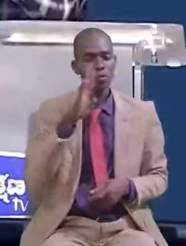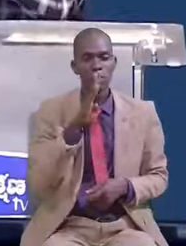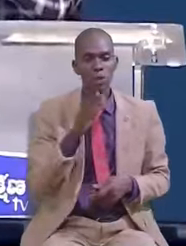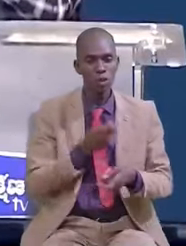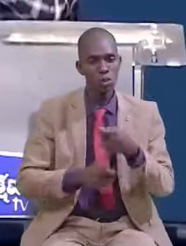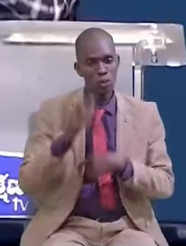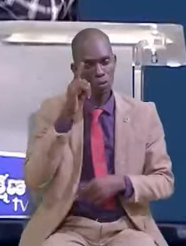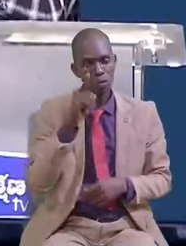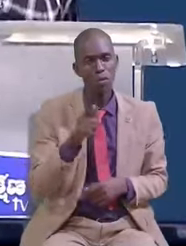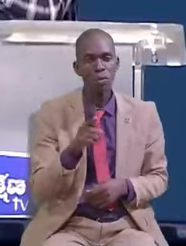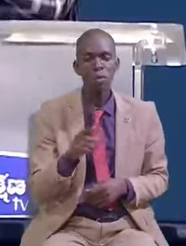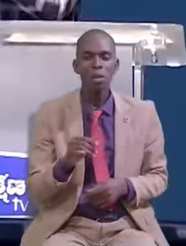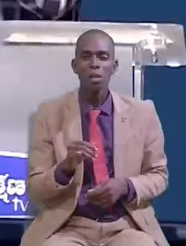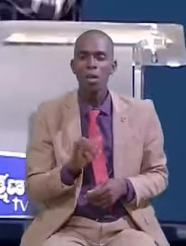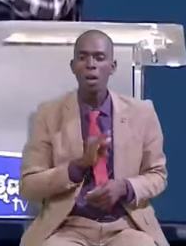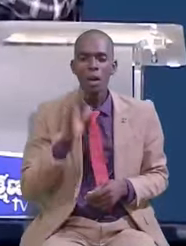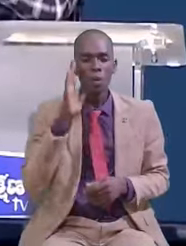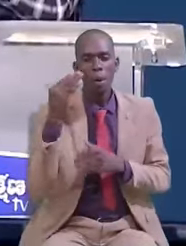Je vais porter ta laideur.